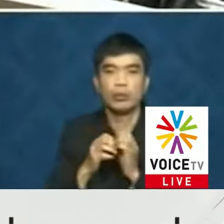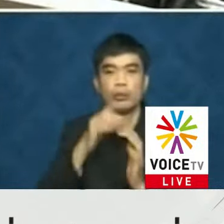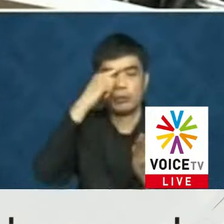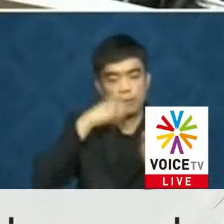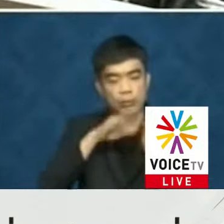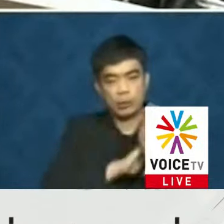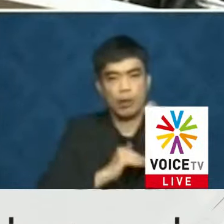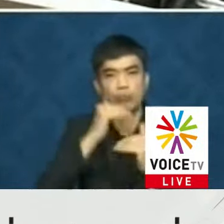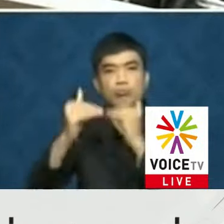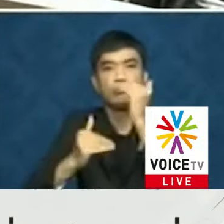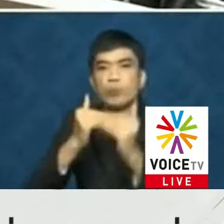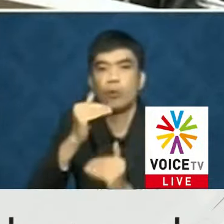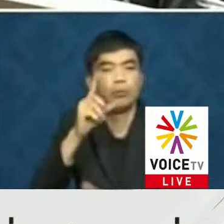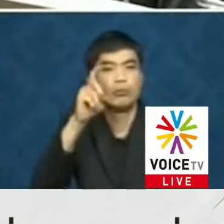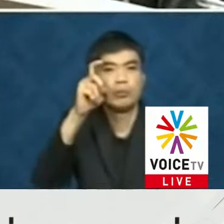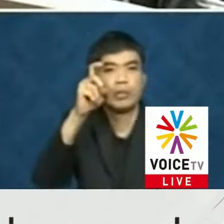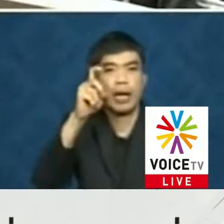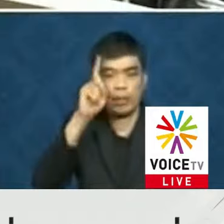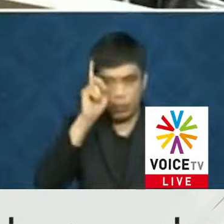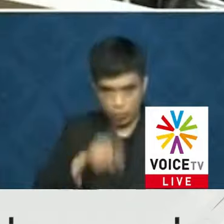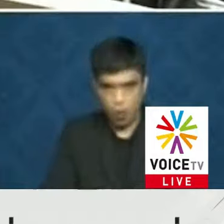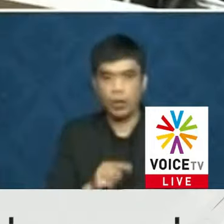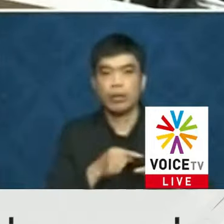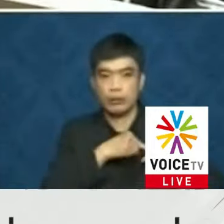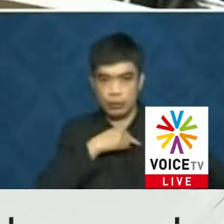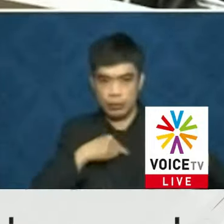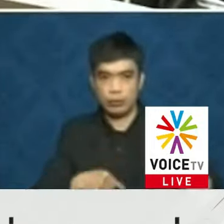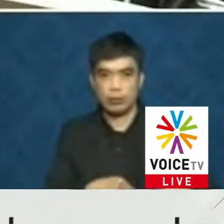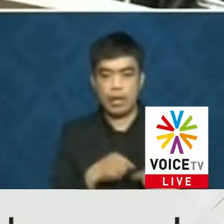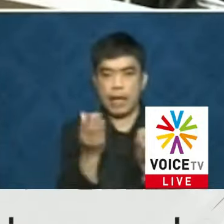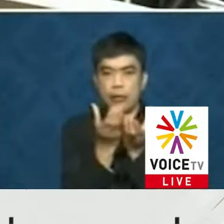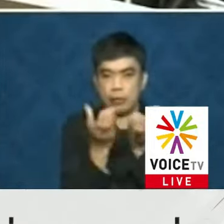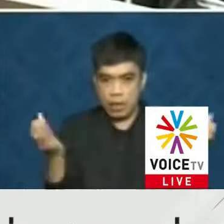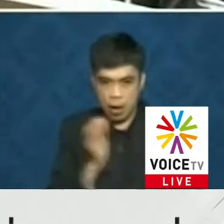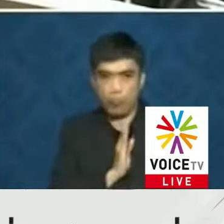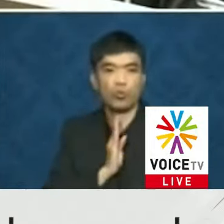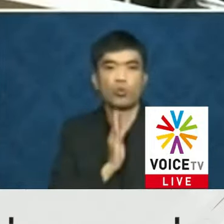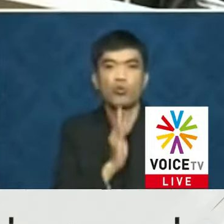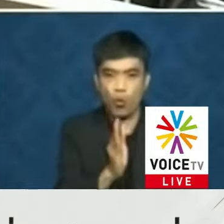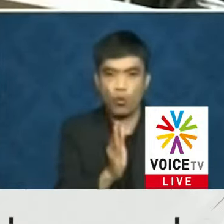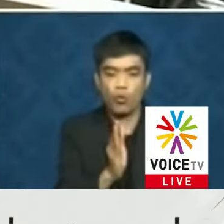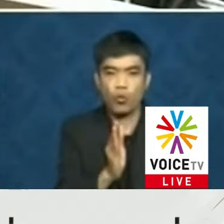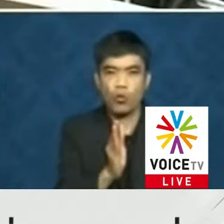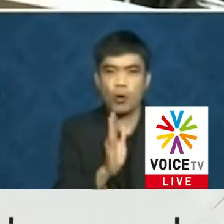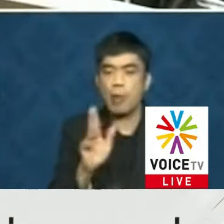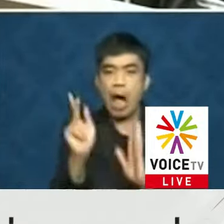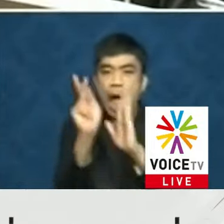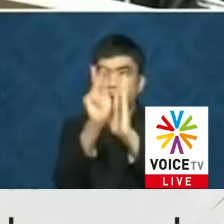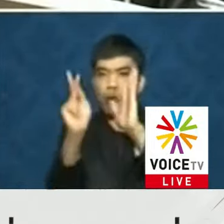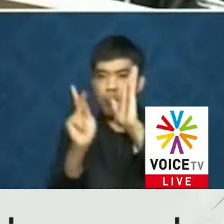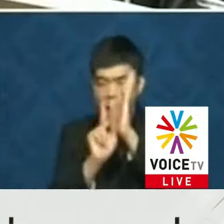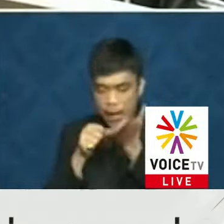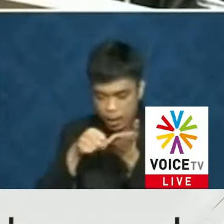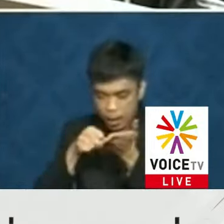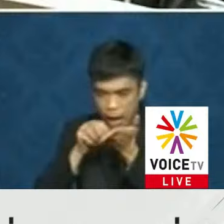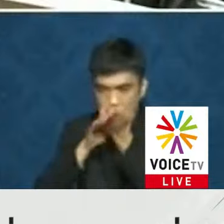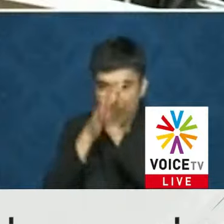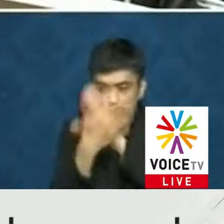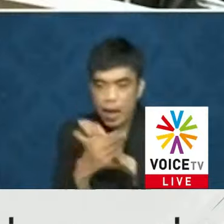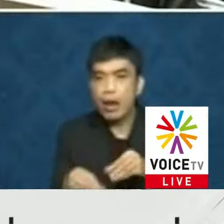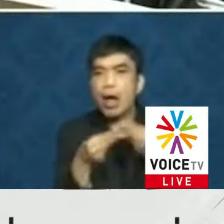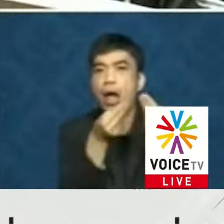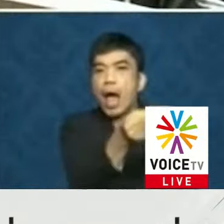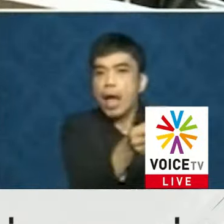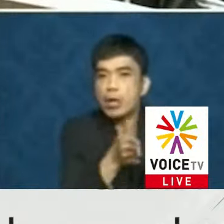าธิปไตยดีกว่า ครับเรามีเสียงท่อนนี้ที่เป็นวิวาทการระหว่างคุณภูมิธรรมกับคุณชัยธ